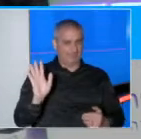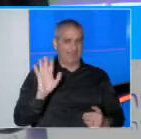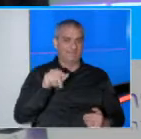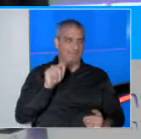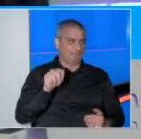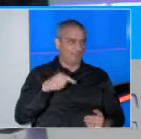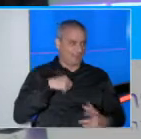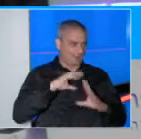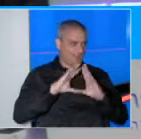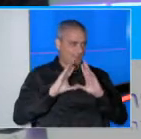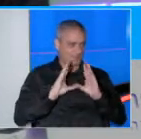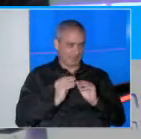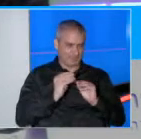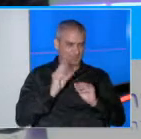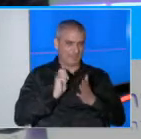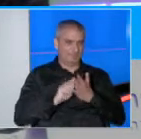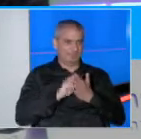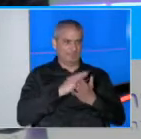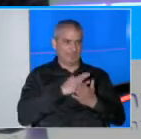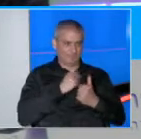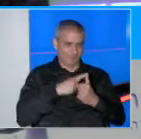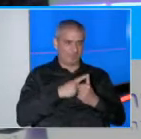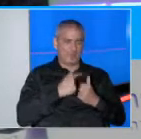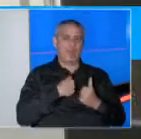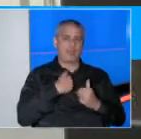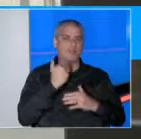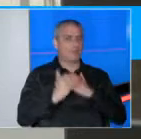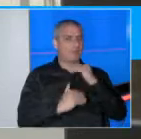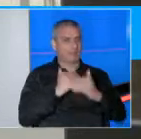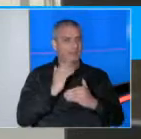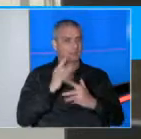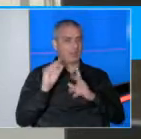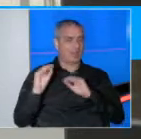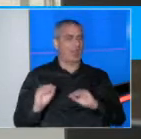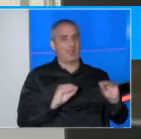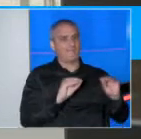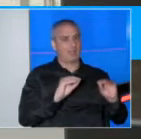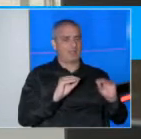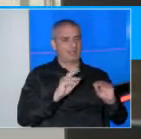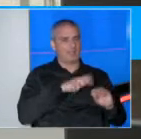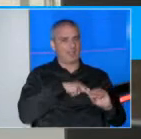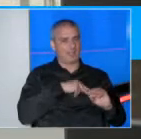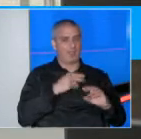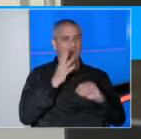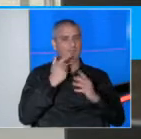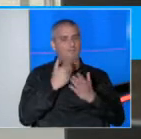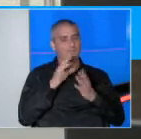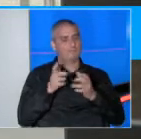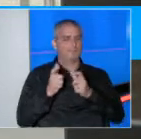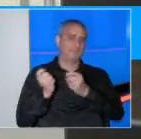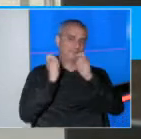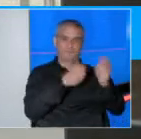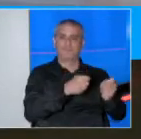זה נסכם עם משרד הבריאות. אנחנו בתהליך של העברת מקל, צמצום היחידה והעברת